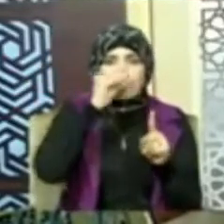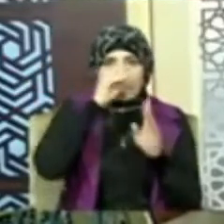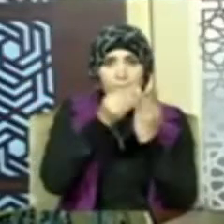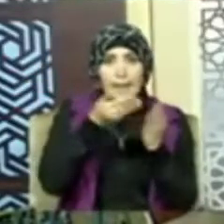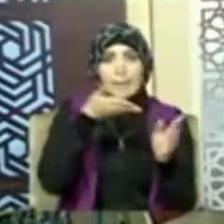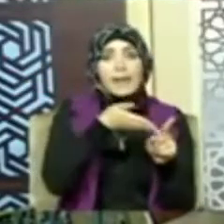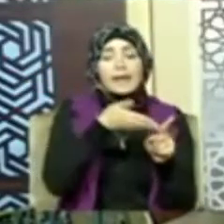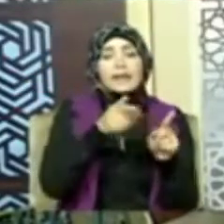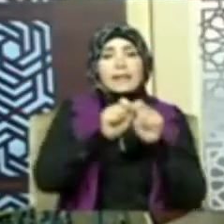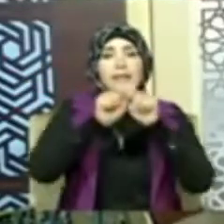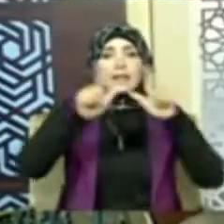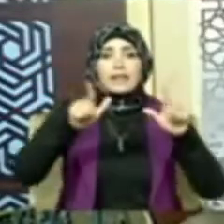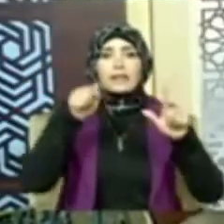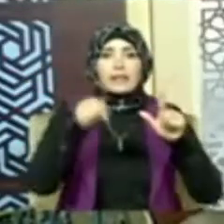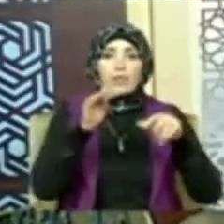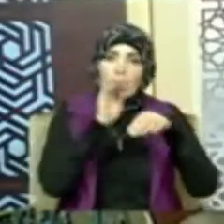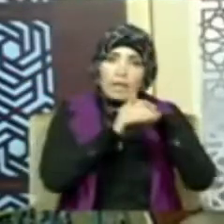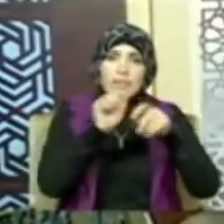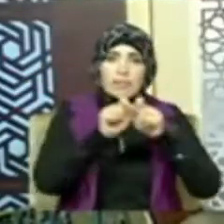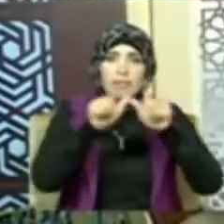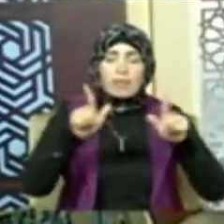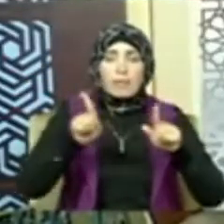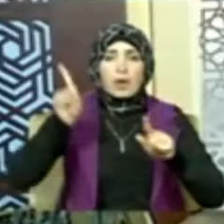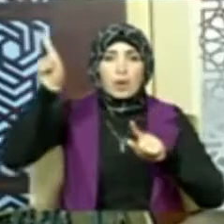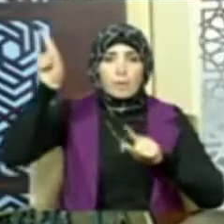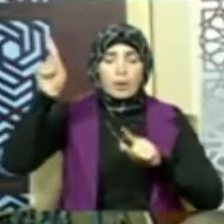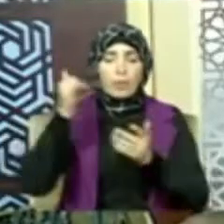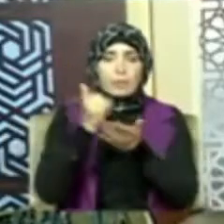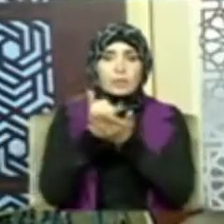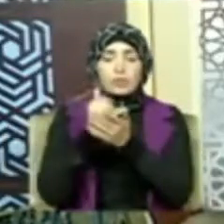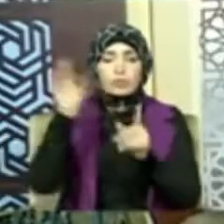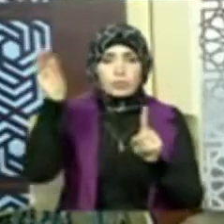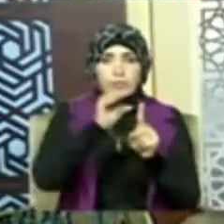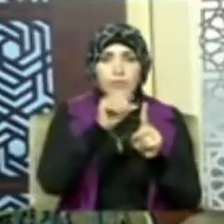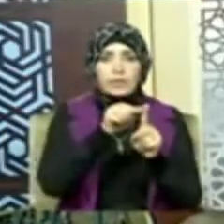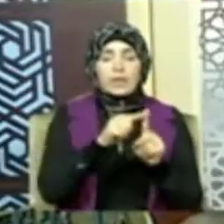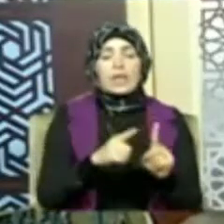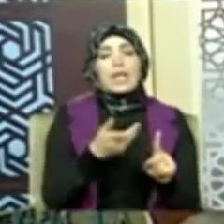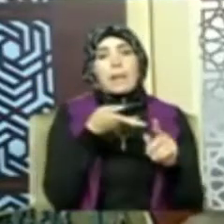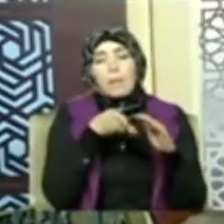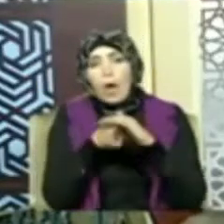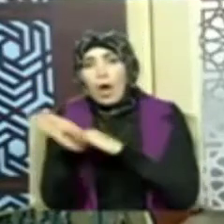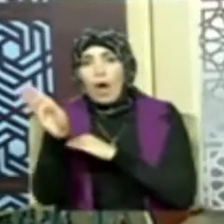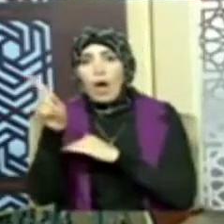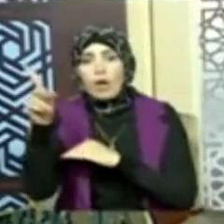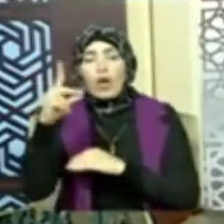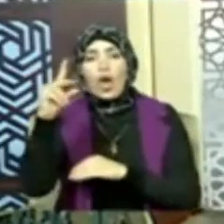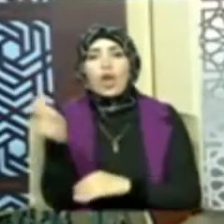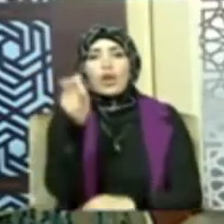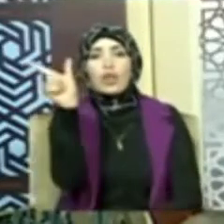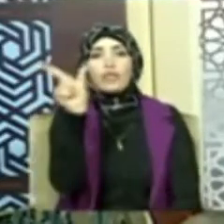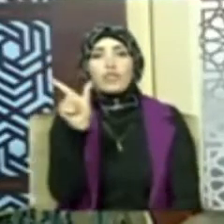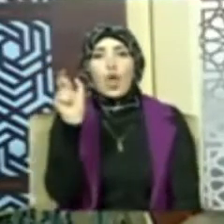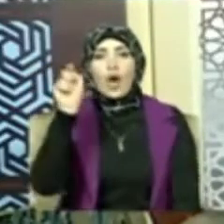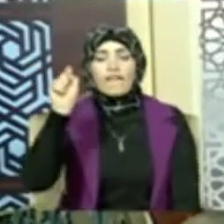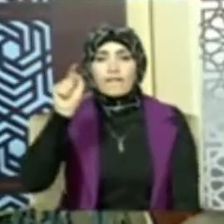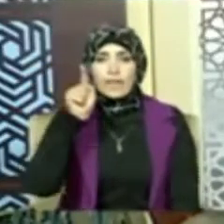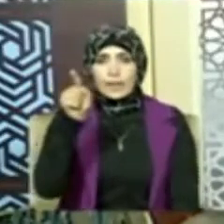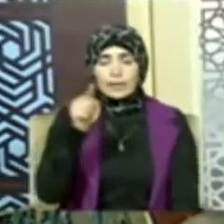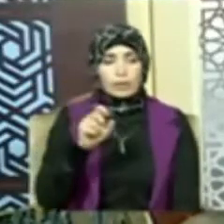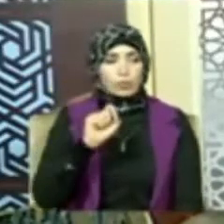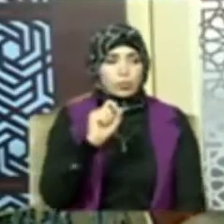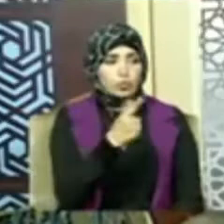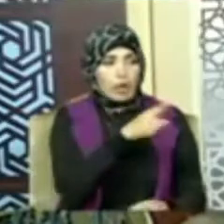ربكم؟ ولما خرج صلى الله عليه وسلم إلى الطائف سلطوا عليه